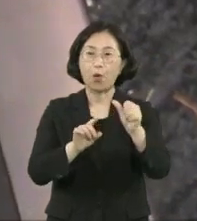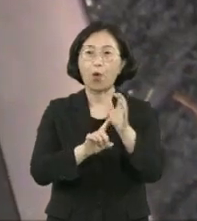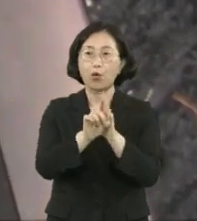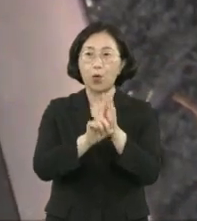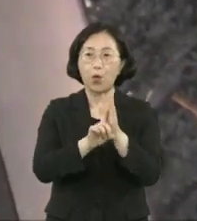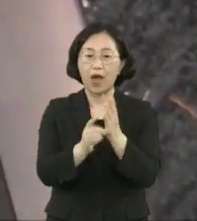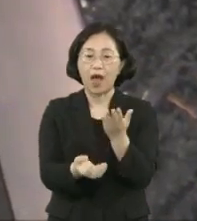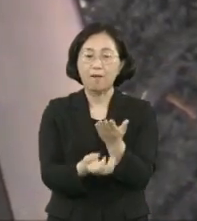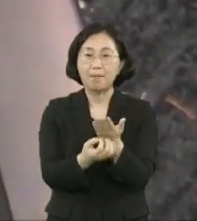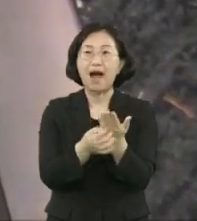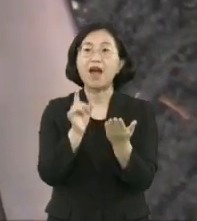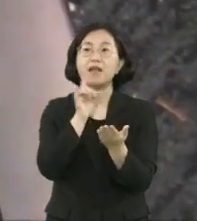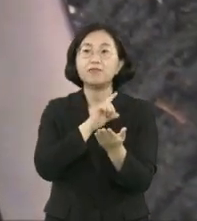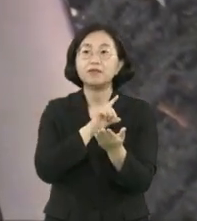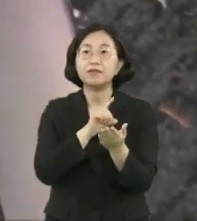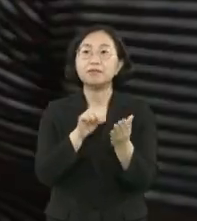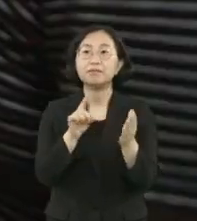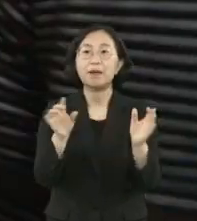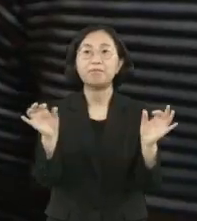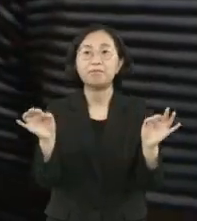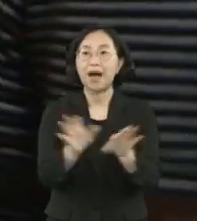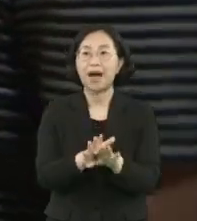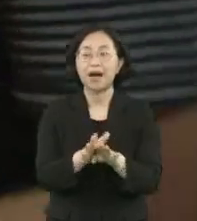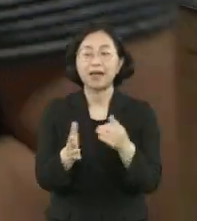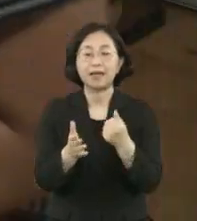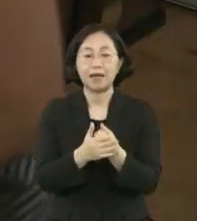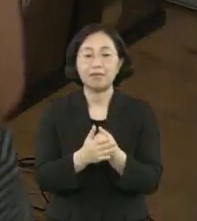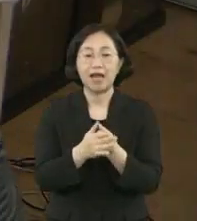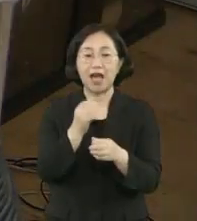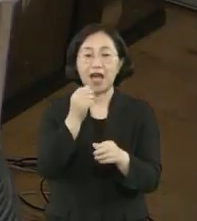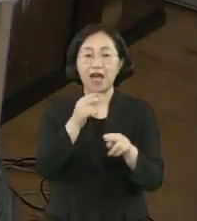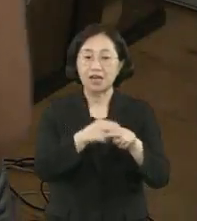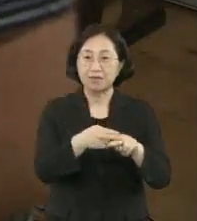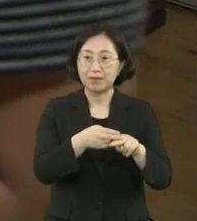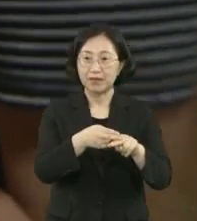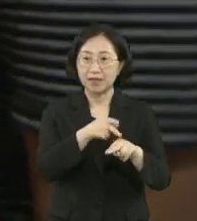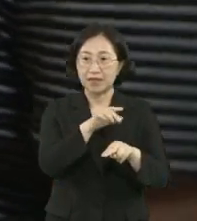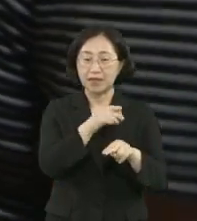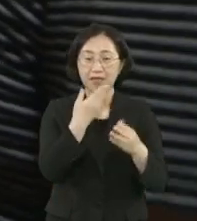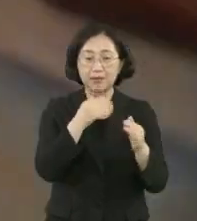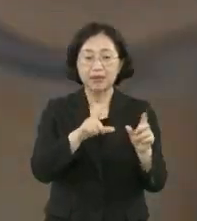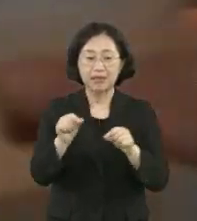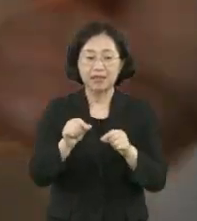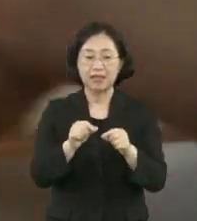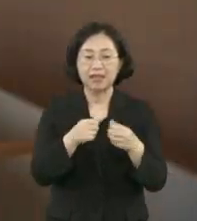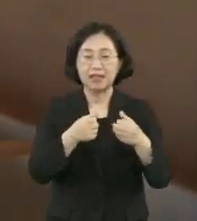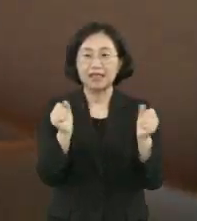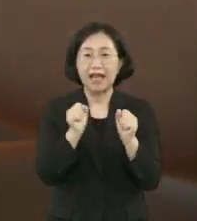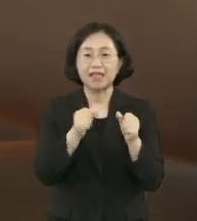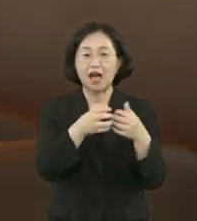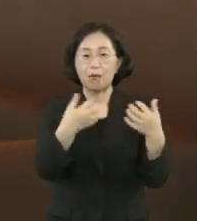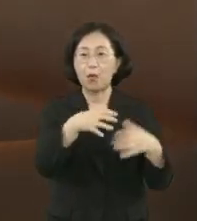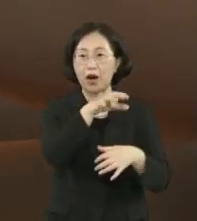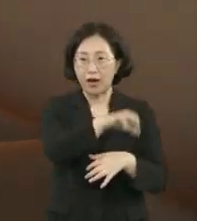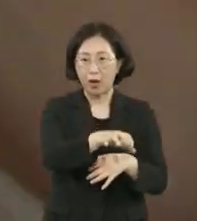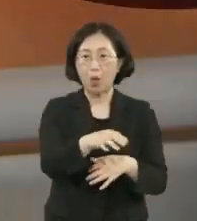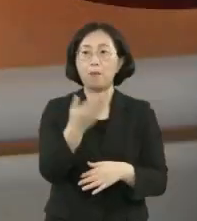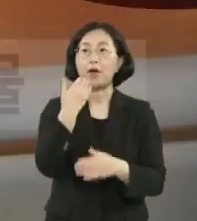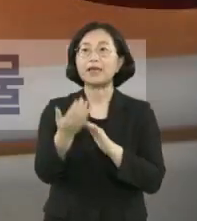모두 소멸되는 만큼 만들어 놓은 음식은 냉장 보관하고 먹기 직전 반드시 데워 먹는 게